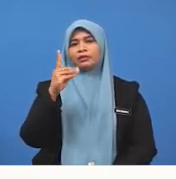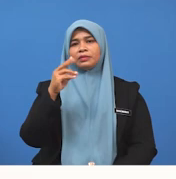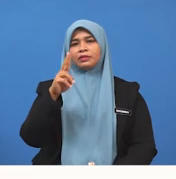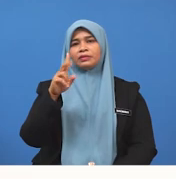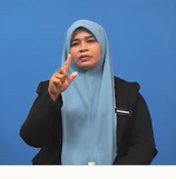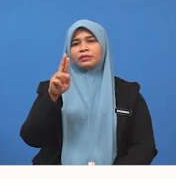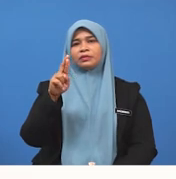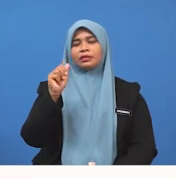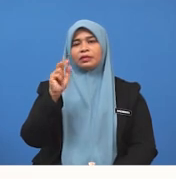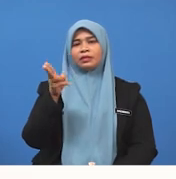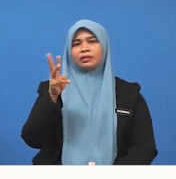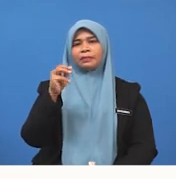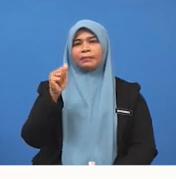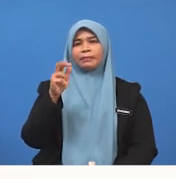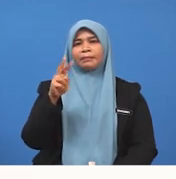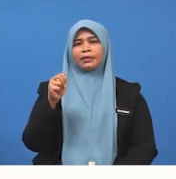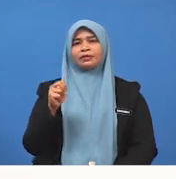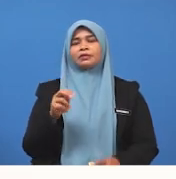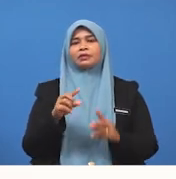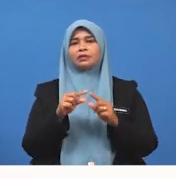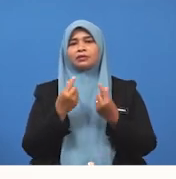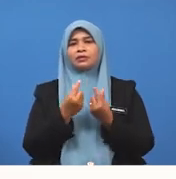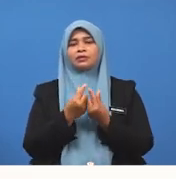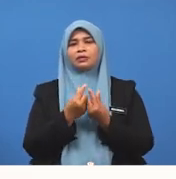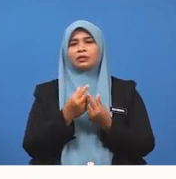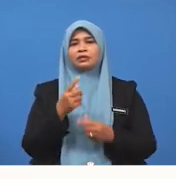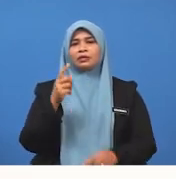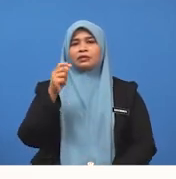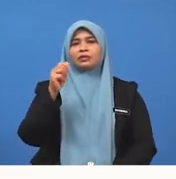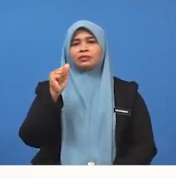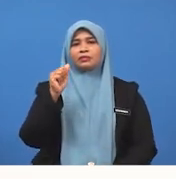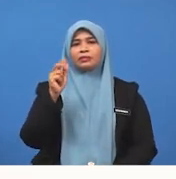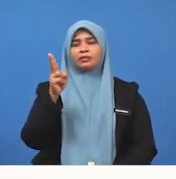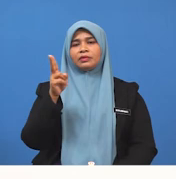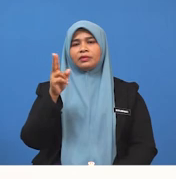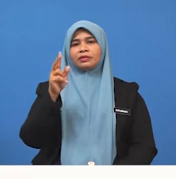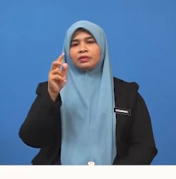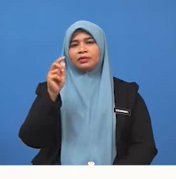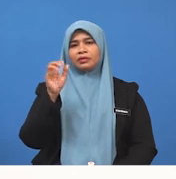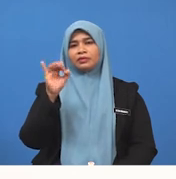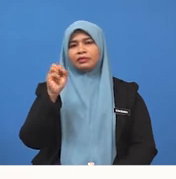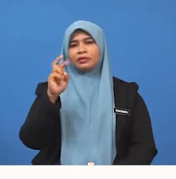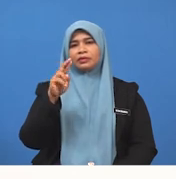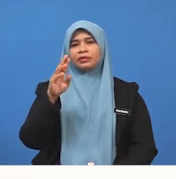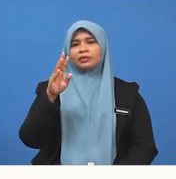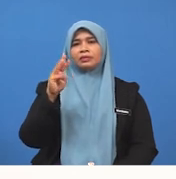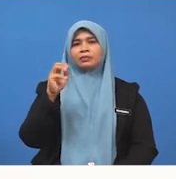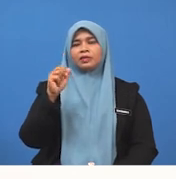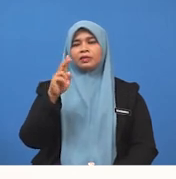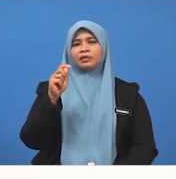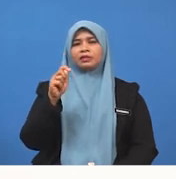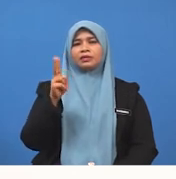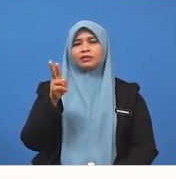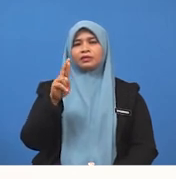ini termasuk dalam kategori tafsir bil-ma'tsur keistimewaan kitab tafsir ini